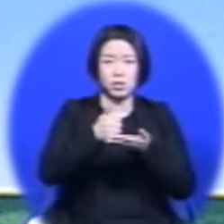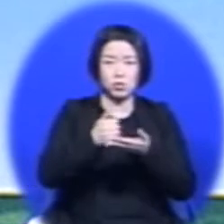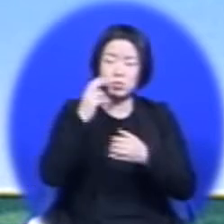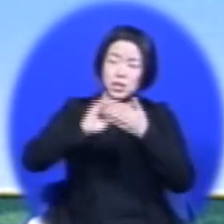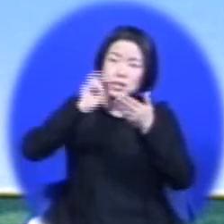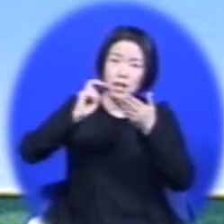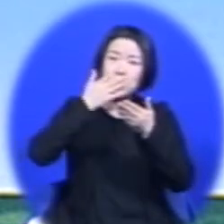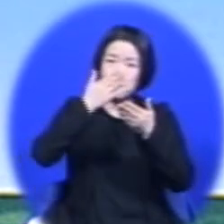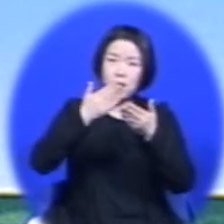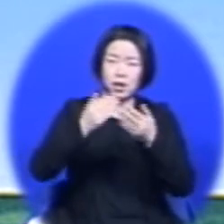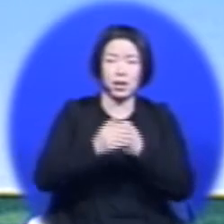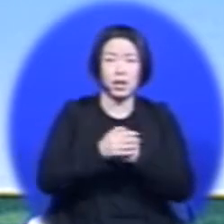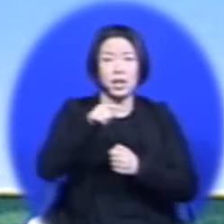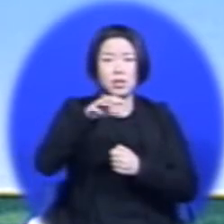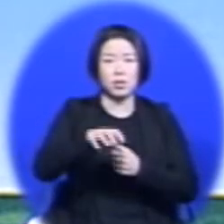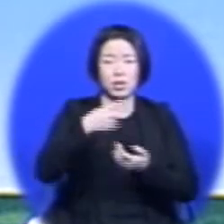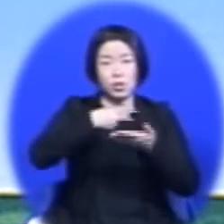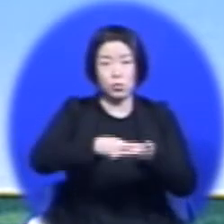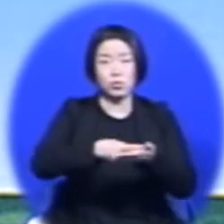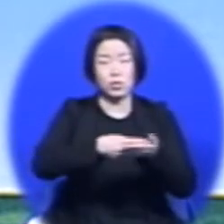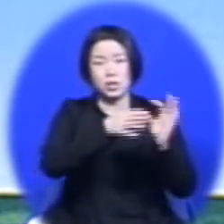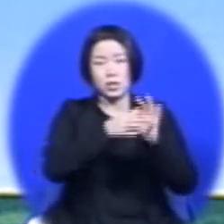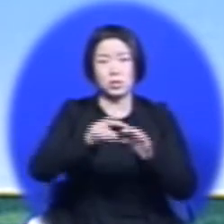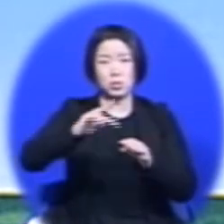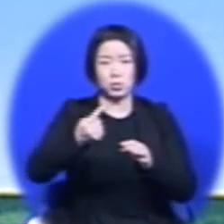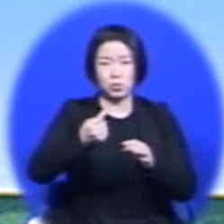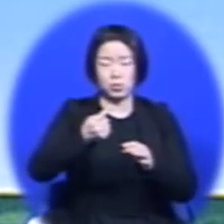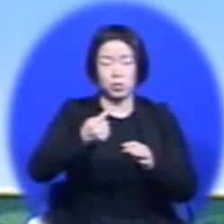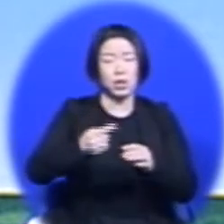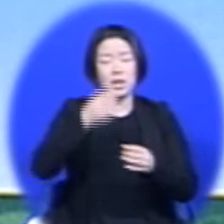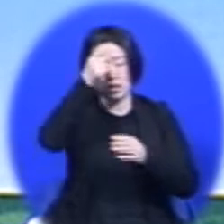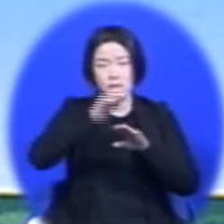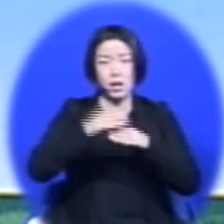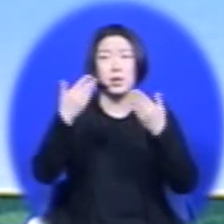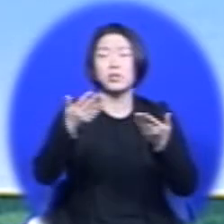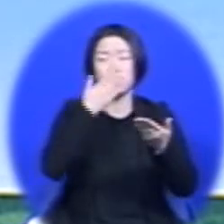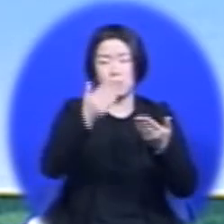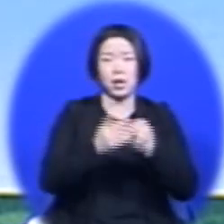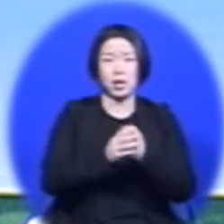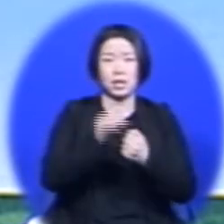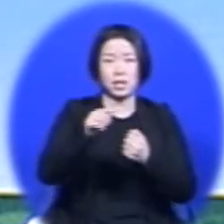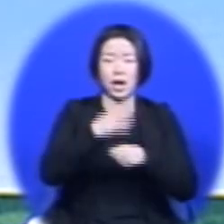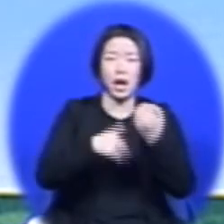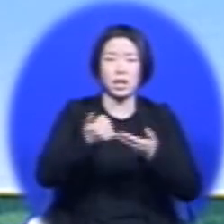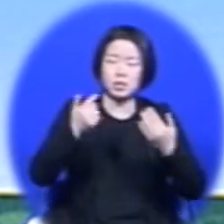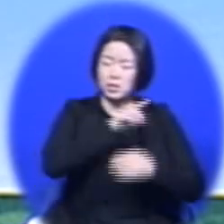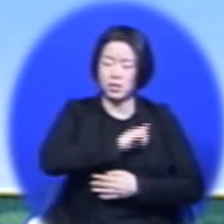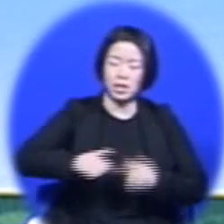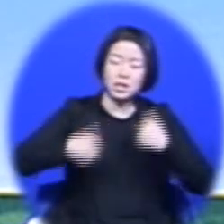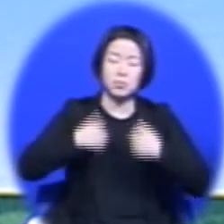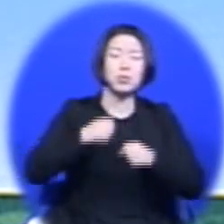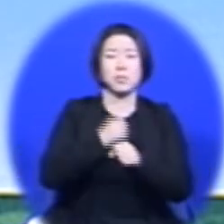수는 있잖아. 여기에 이렇게 누워있으면서도 예배할 수는 있잖아. 이것이 하나님을 가장 기쁘시게 하는 거잖아.